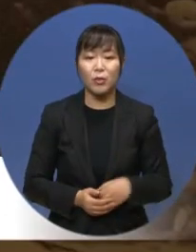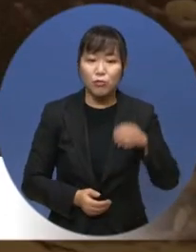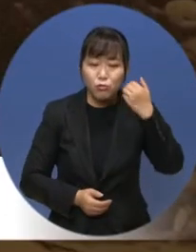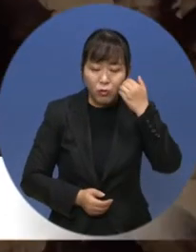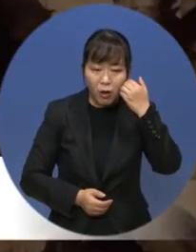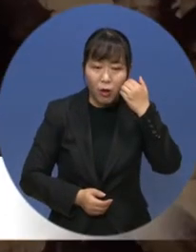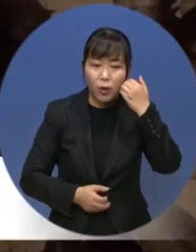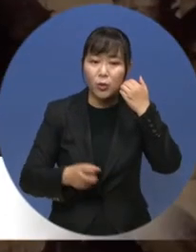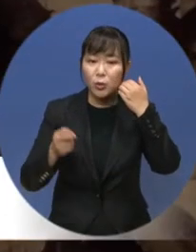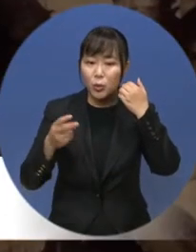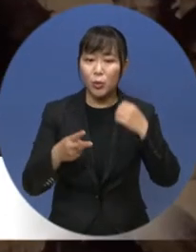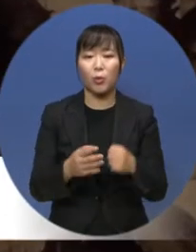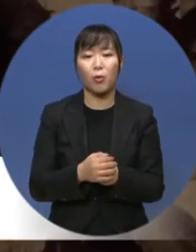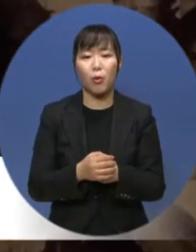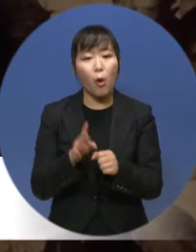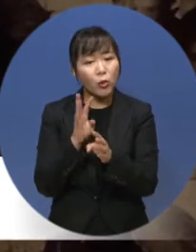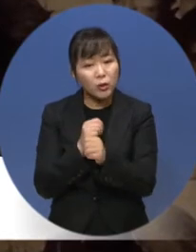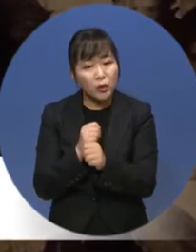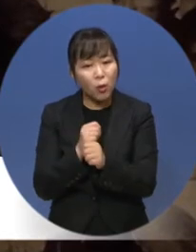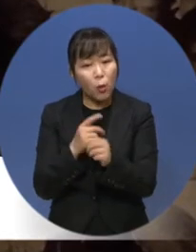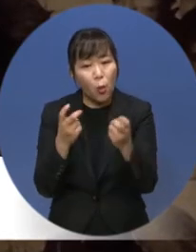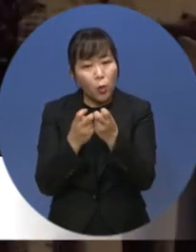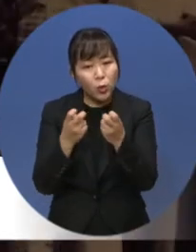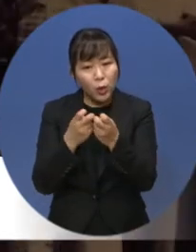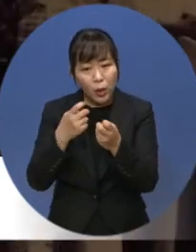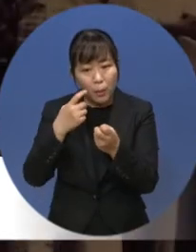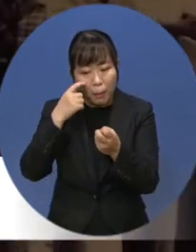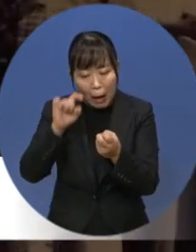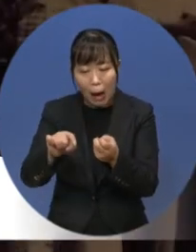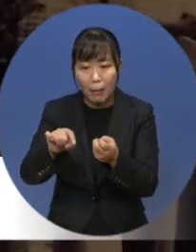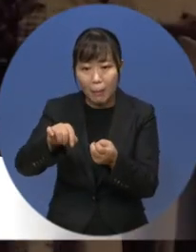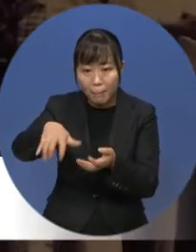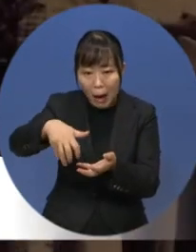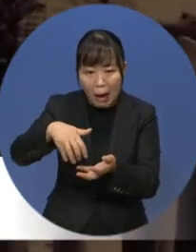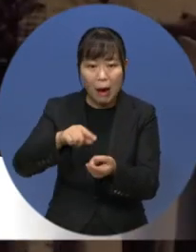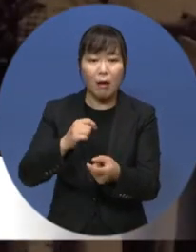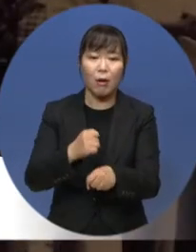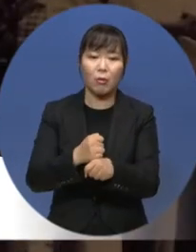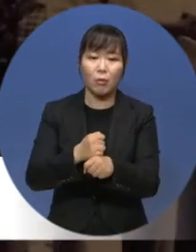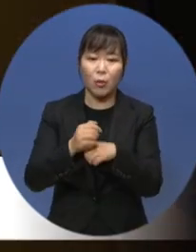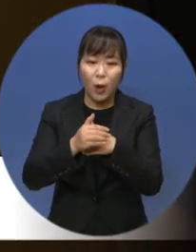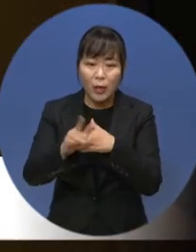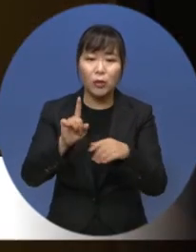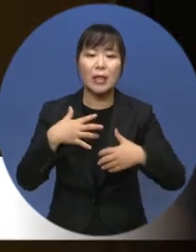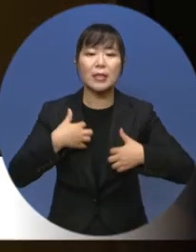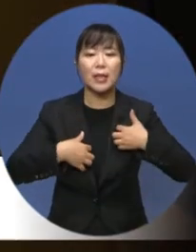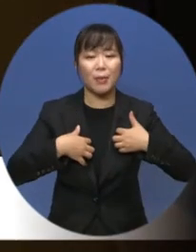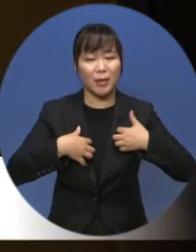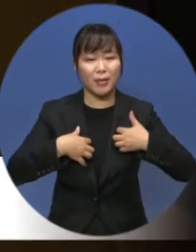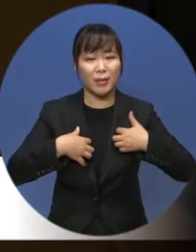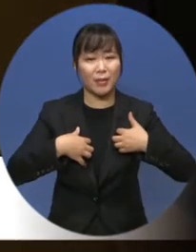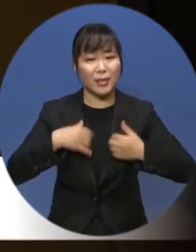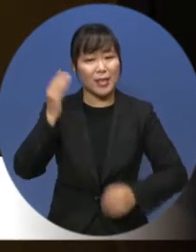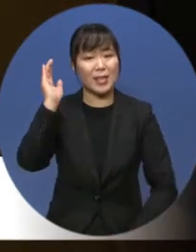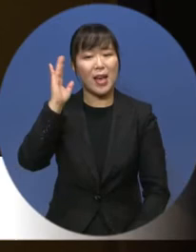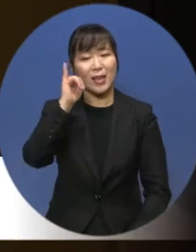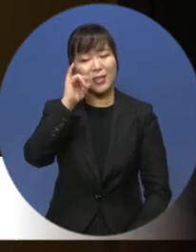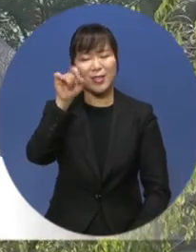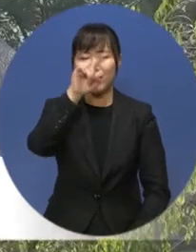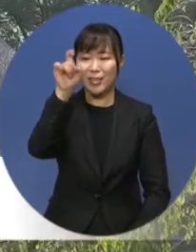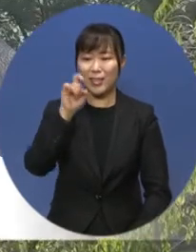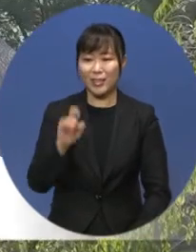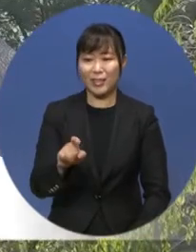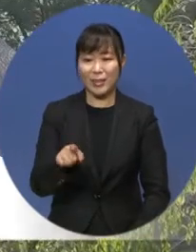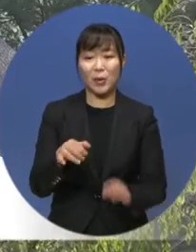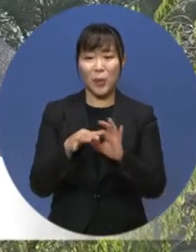사람들이 또는 언제 어떻게 발굴됐고 그런 발굴 과정에 어떤 재미난 뭐 흥미로운 이야기들이 있었는지